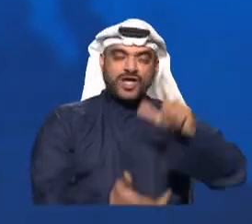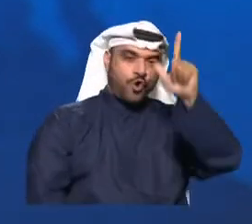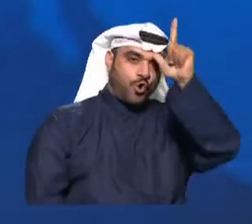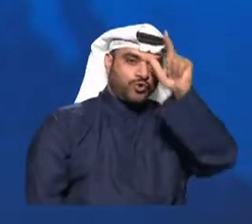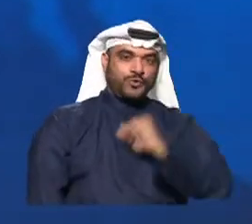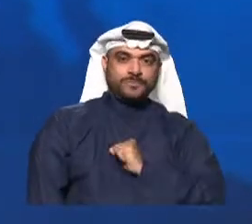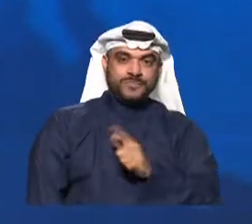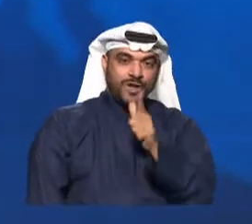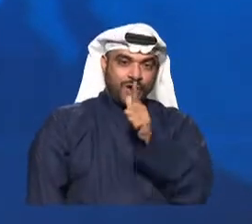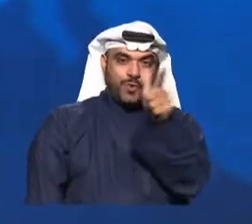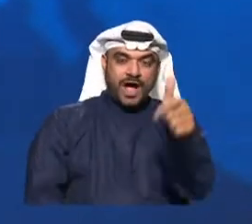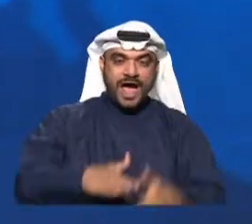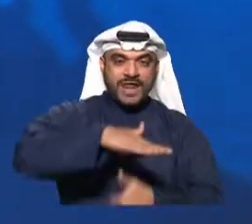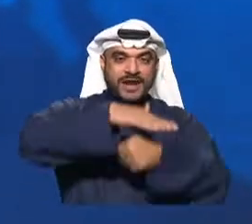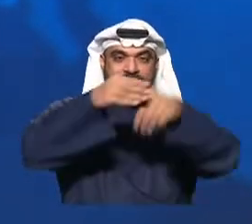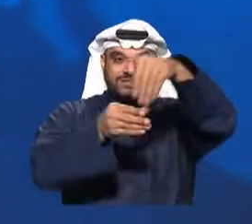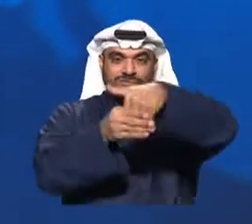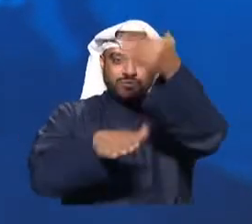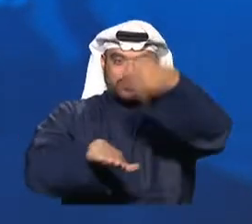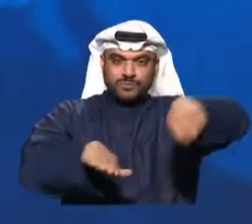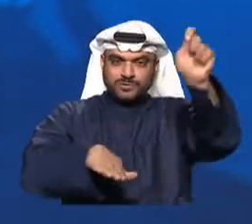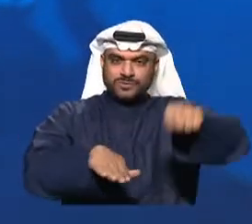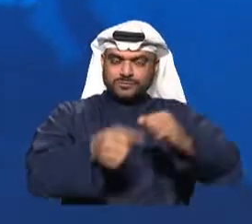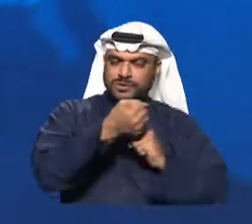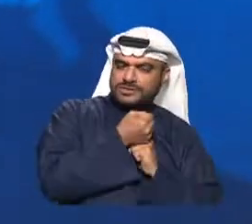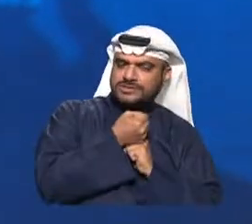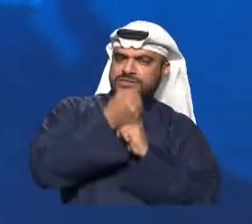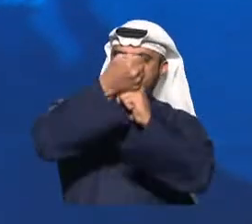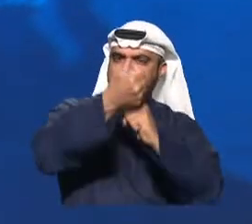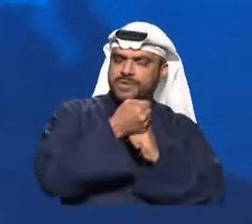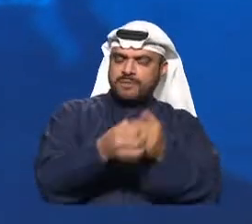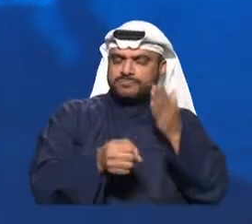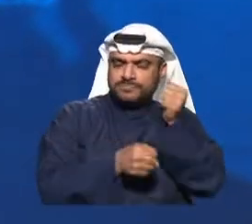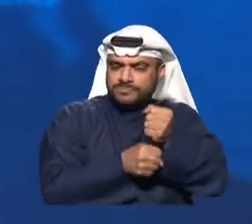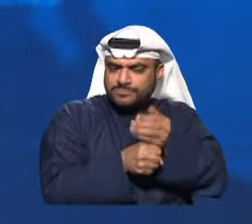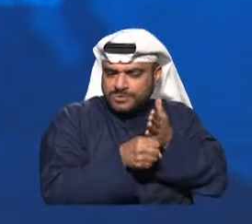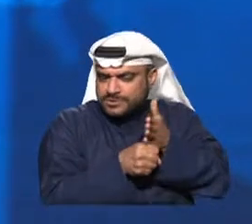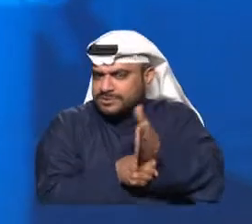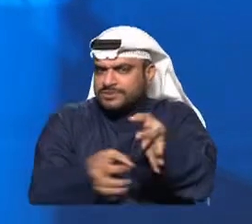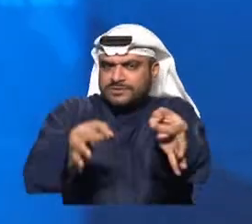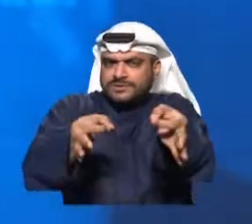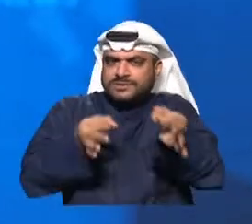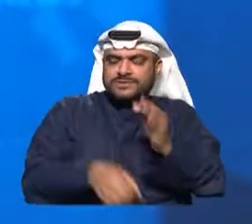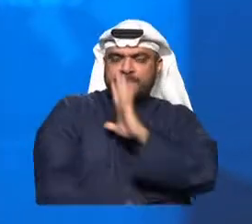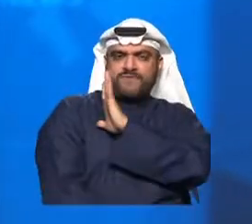وأكد الغانم أن دولة الكويت من أكثر الدول التزاما بالقضية الفلسطينية.